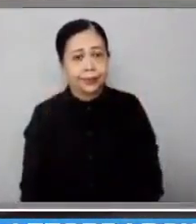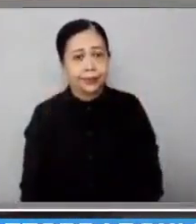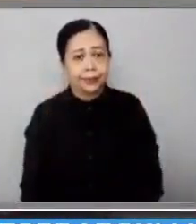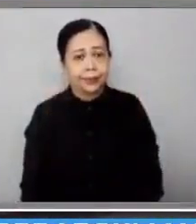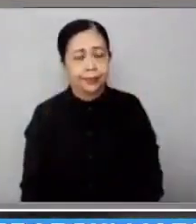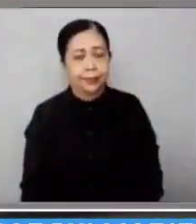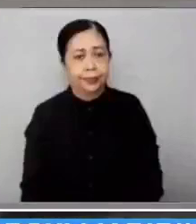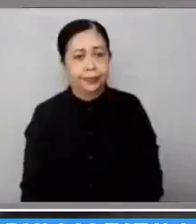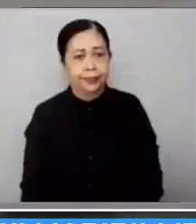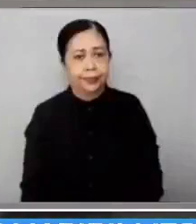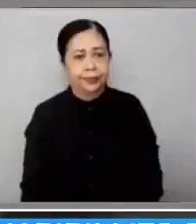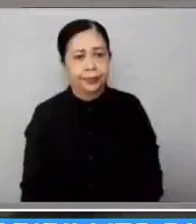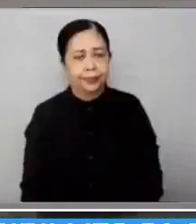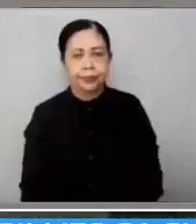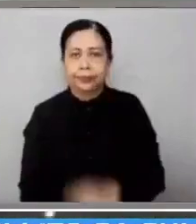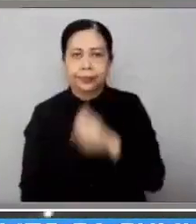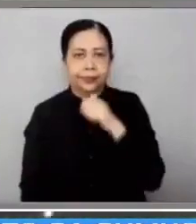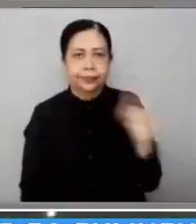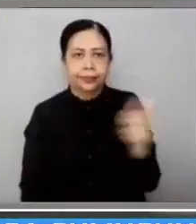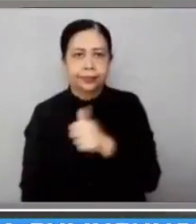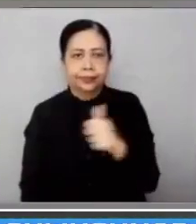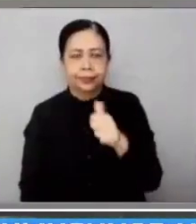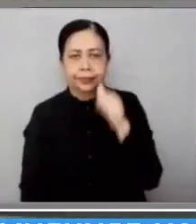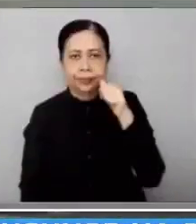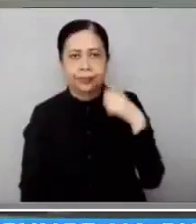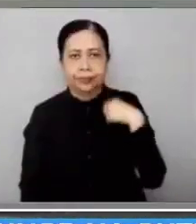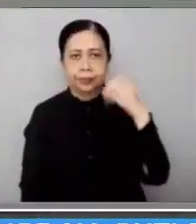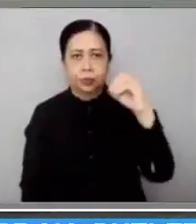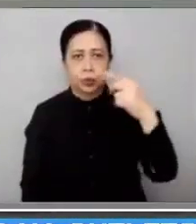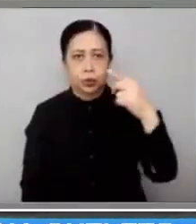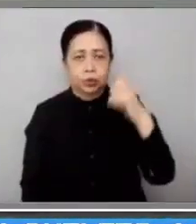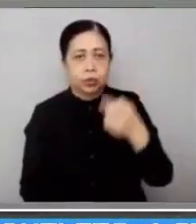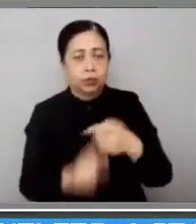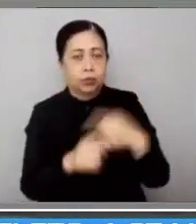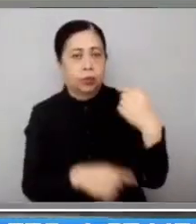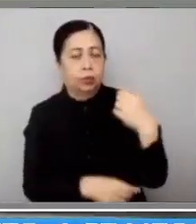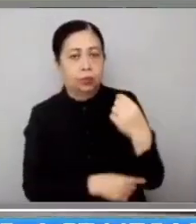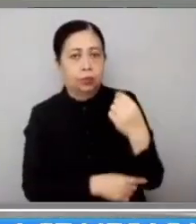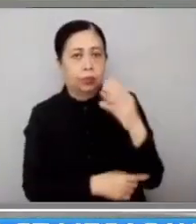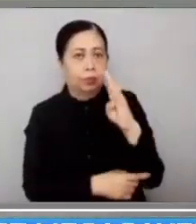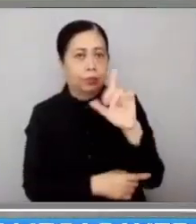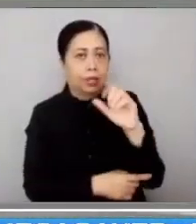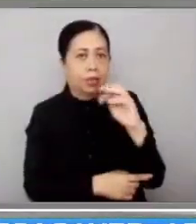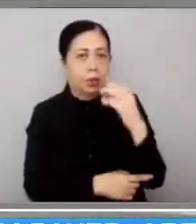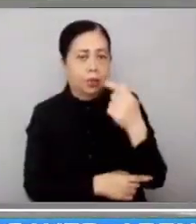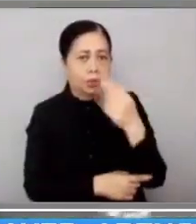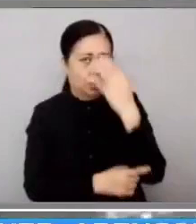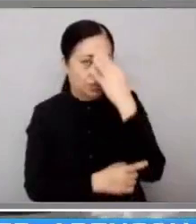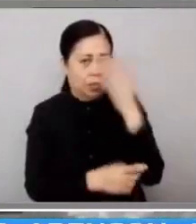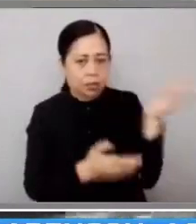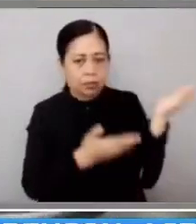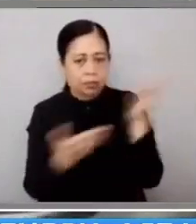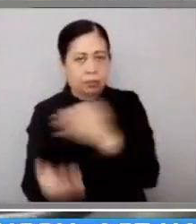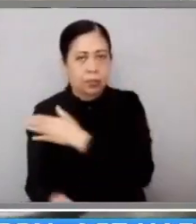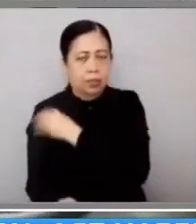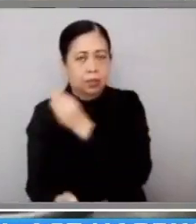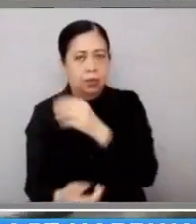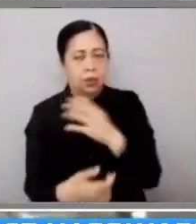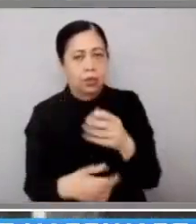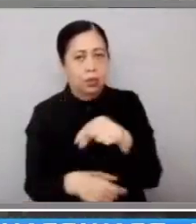Hindi nakabiyahe kahapon si OG Villanueva mula Baliwag, Bulacan para magbagsak ng gulay sa Balintawak Market sa Quezon City. Dati pa